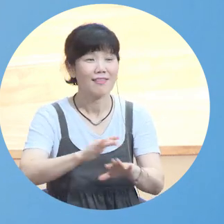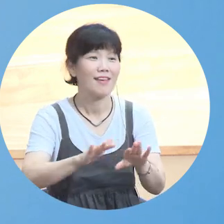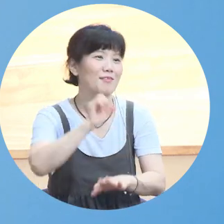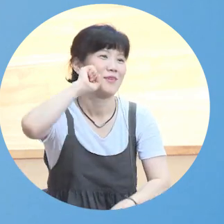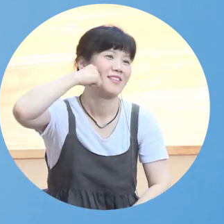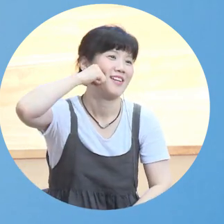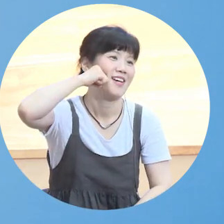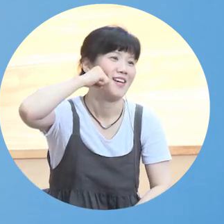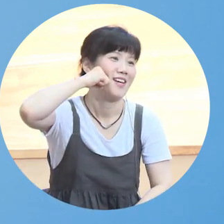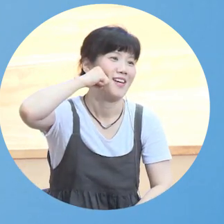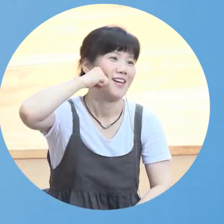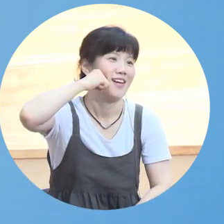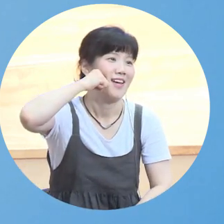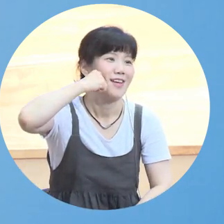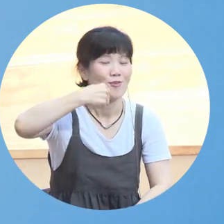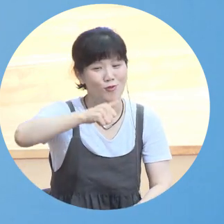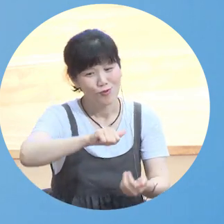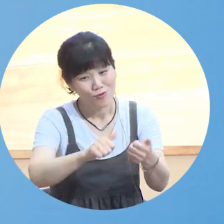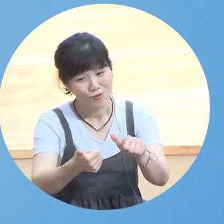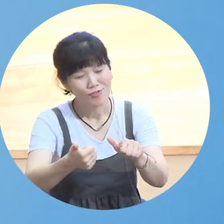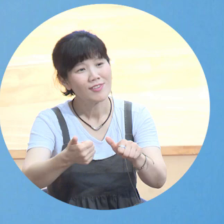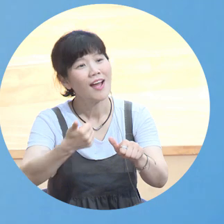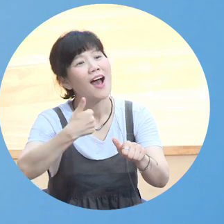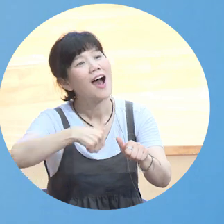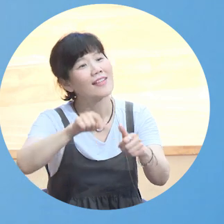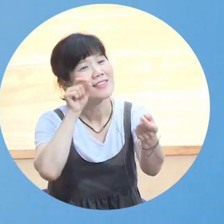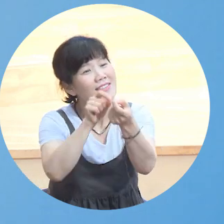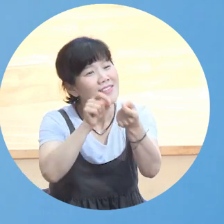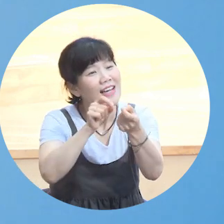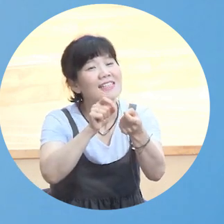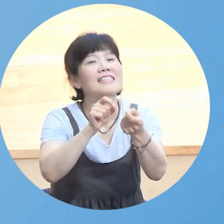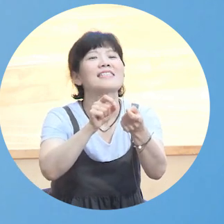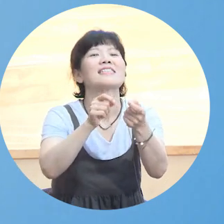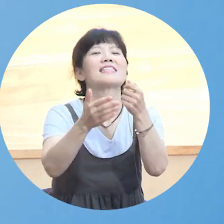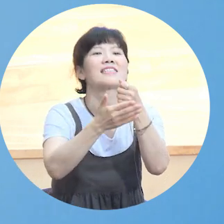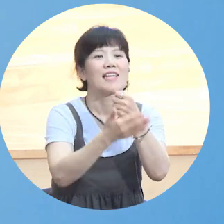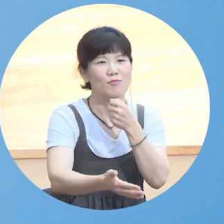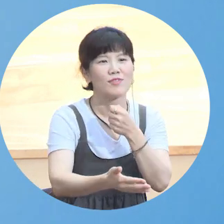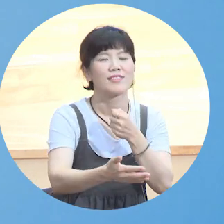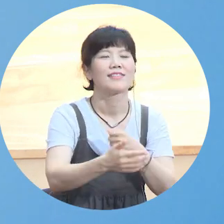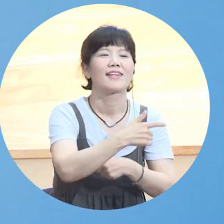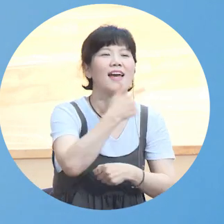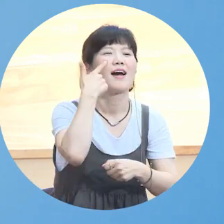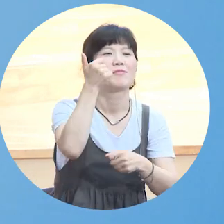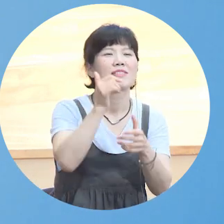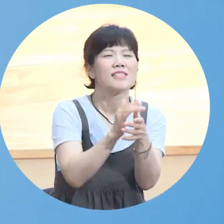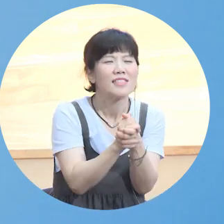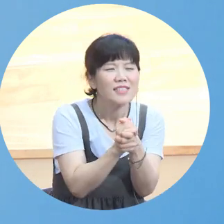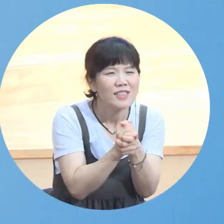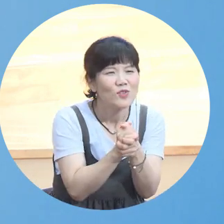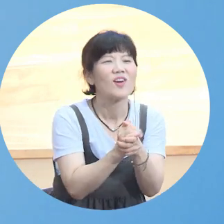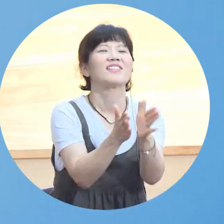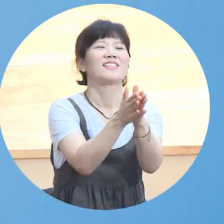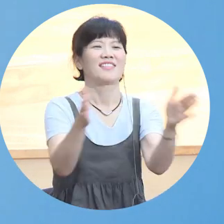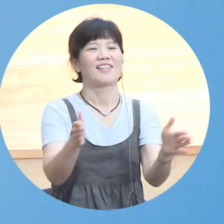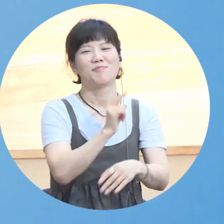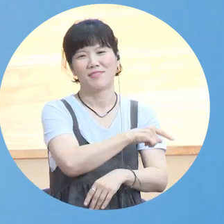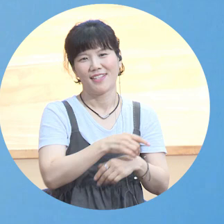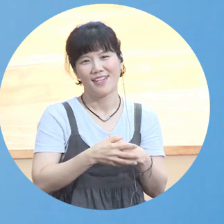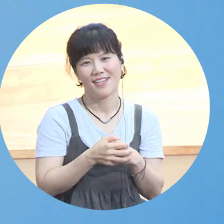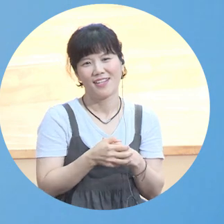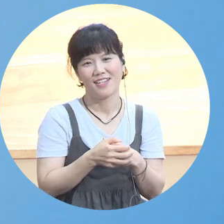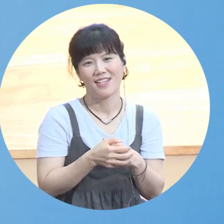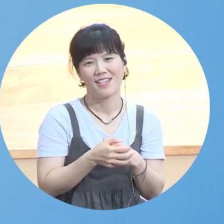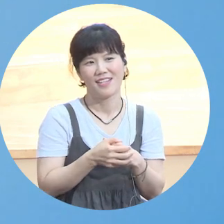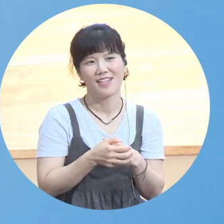때문에 너가 시작된 거예요 아버지의 기도 가 시작했습니다 그 어렵다는